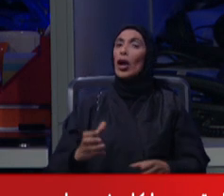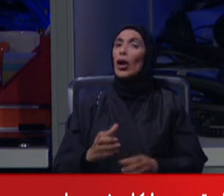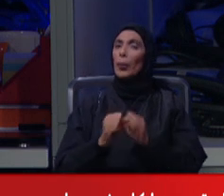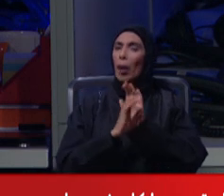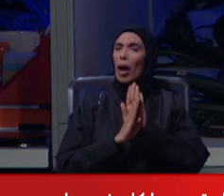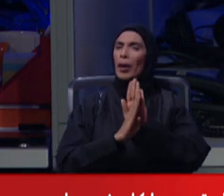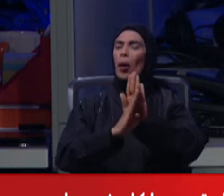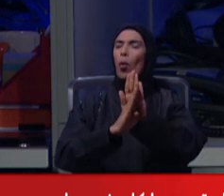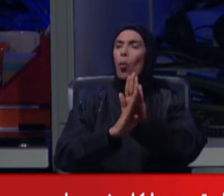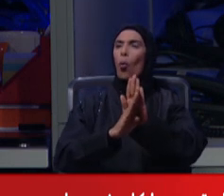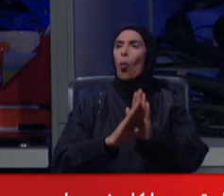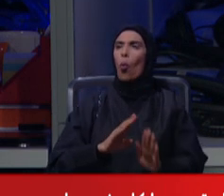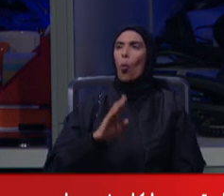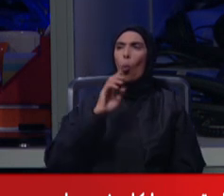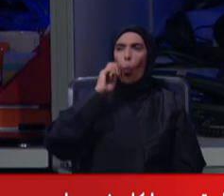والتاجر؟